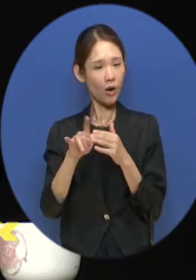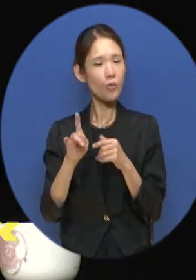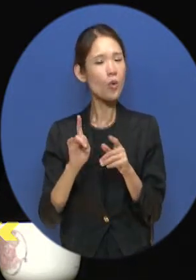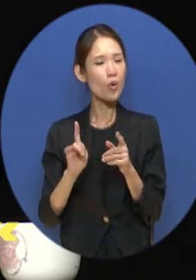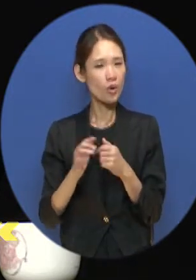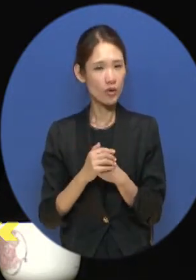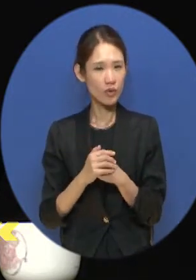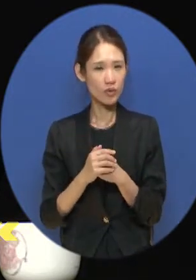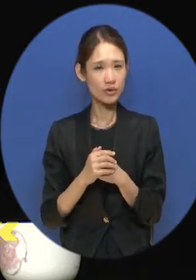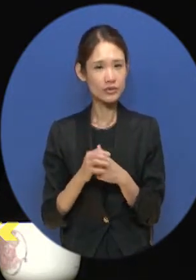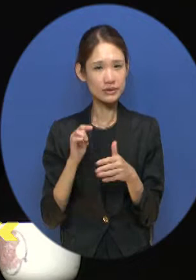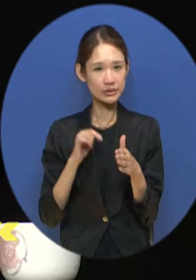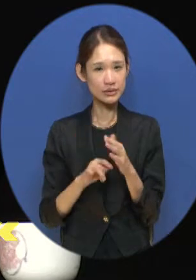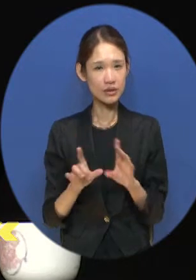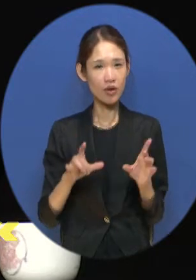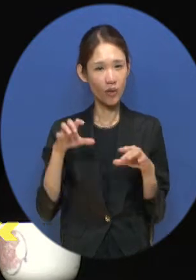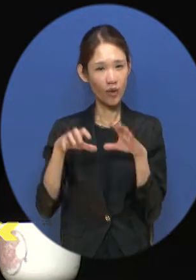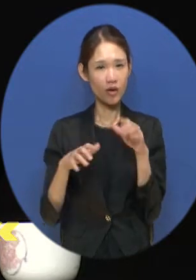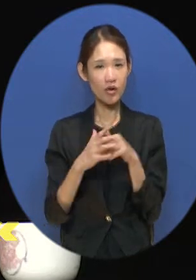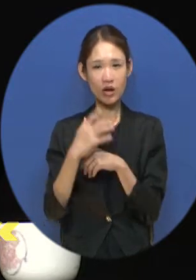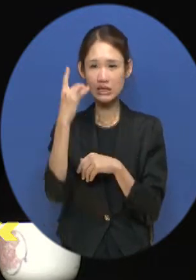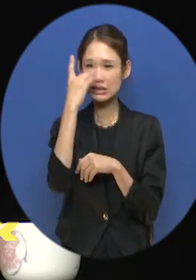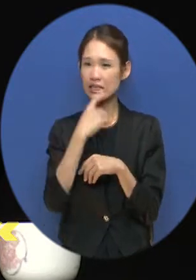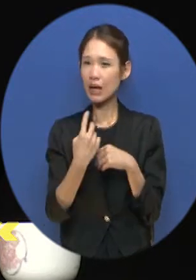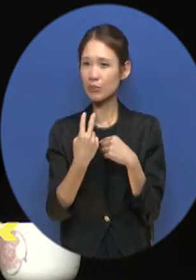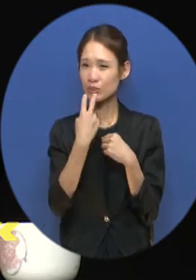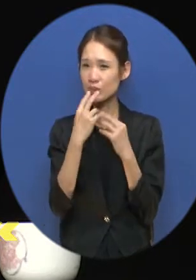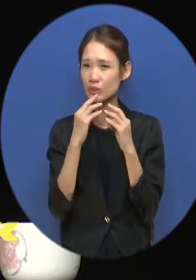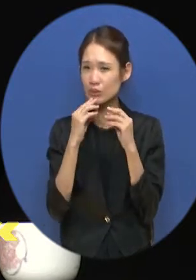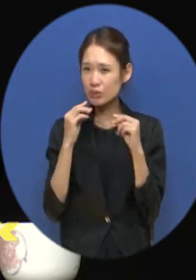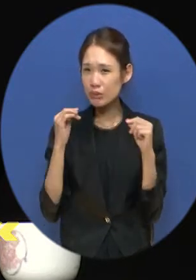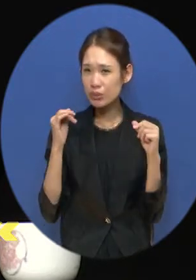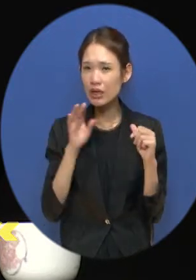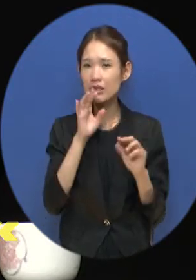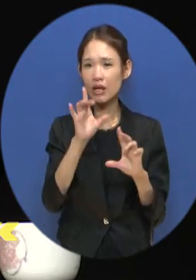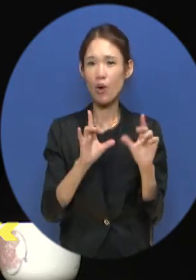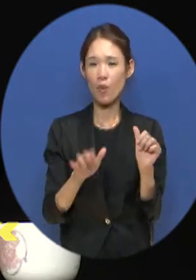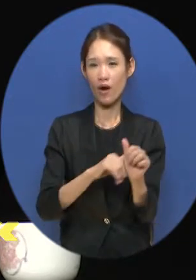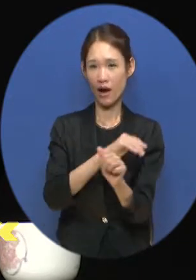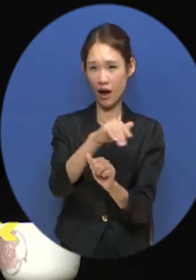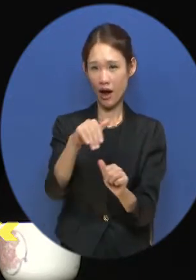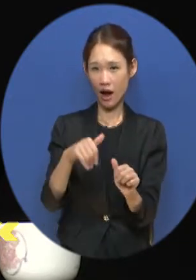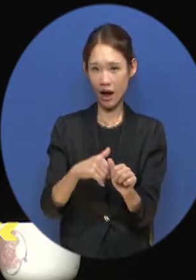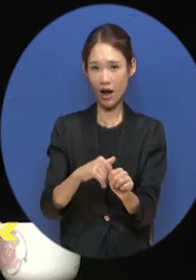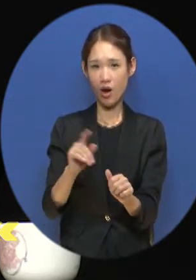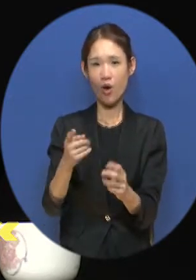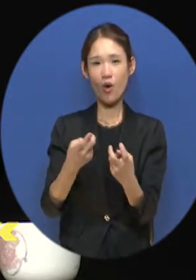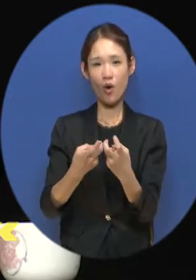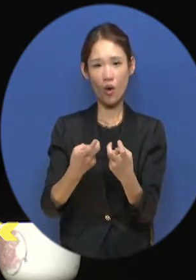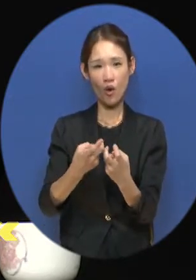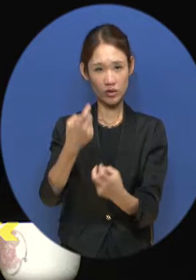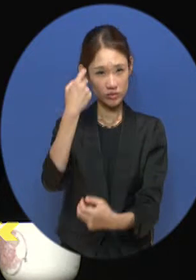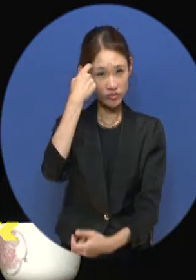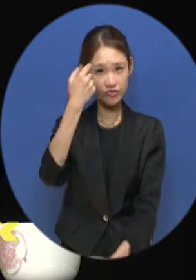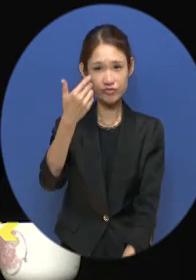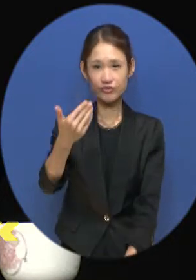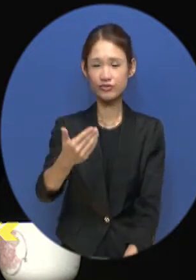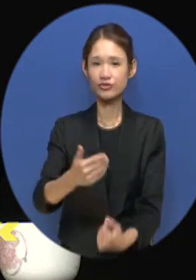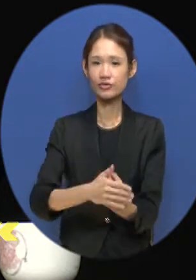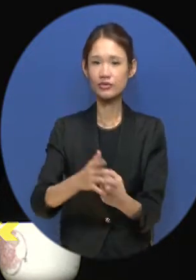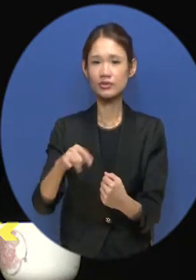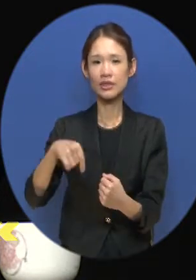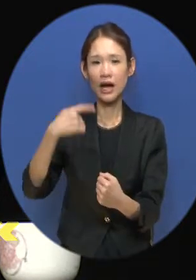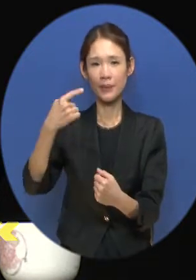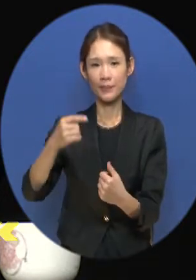얘기하고 또 각 지하생활 공간에서의 미세먼지 현황이 어떤지를 말씀해 주시기 바랍니다. 그 다음에